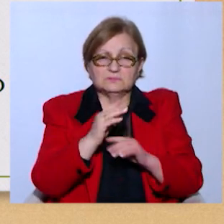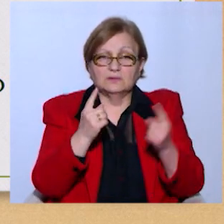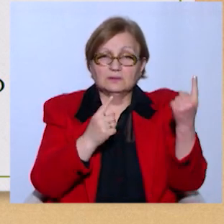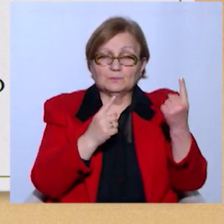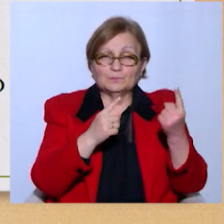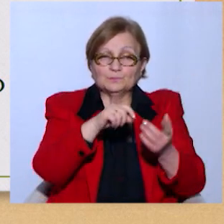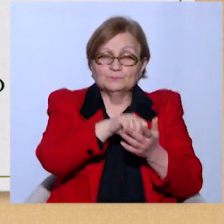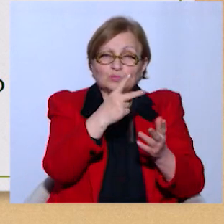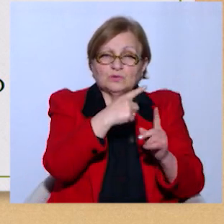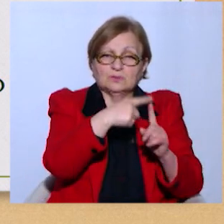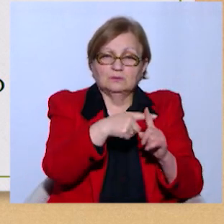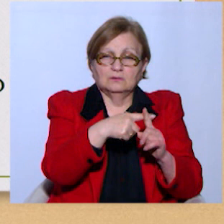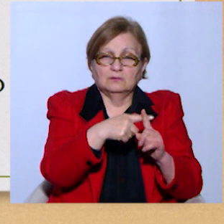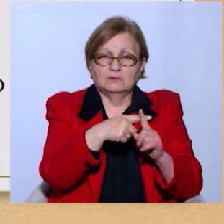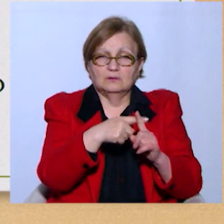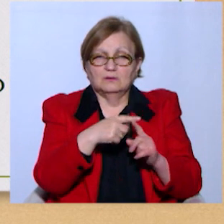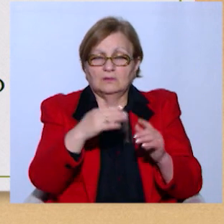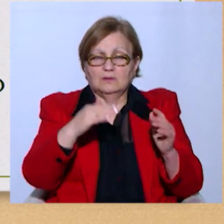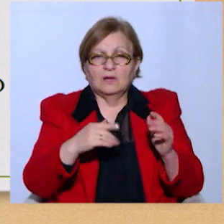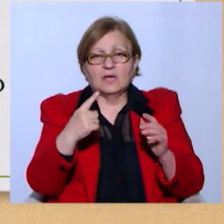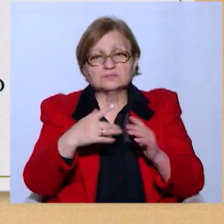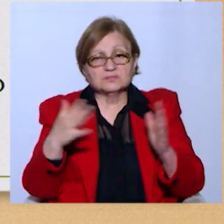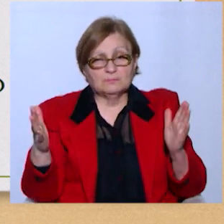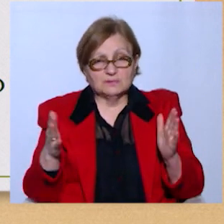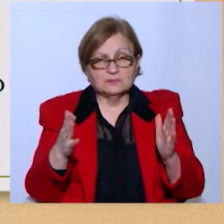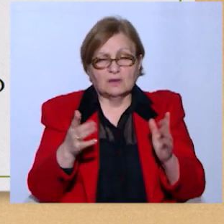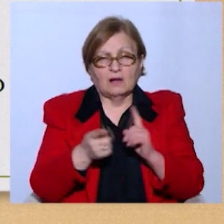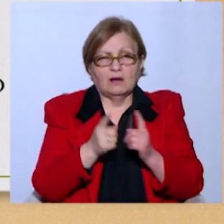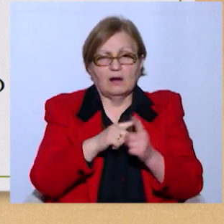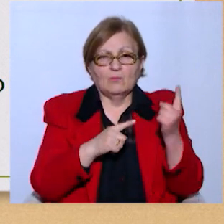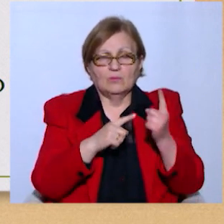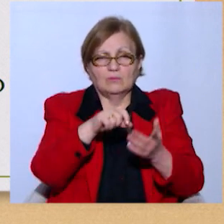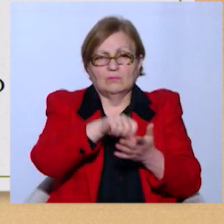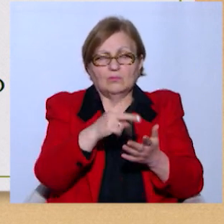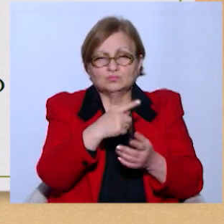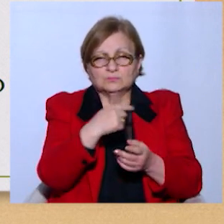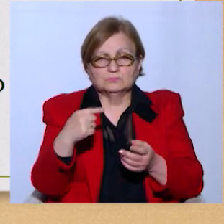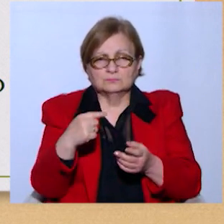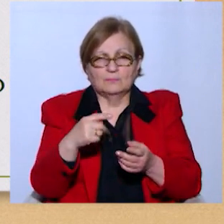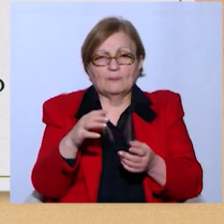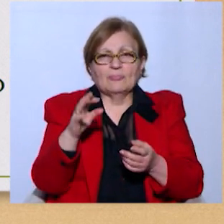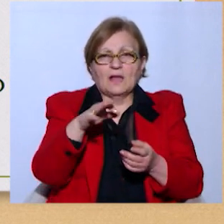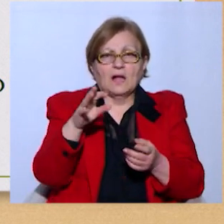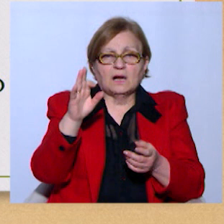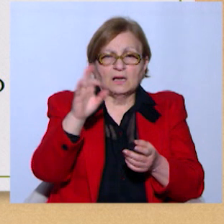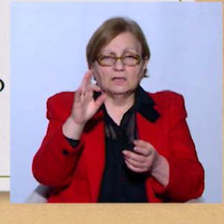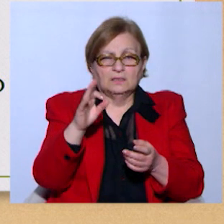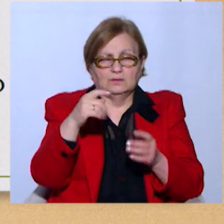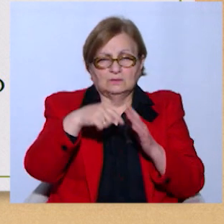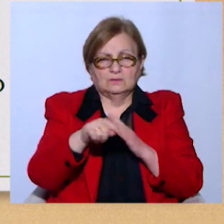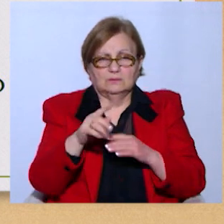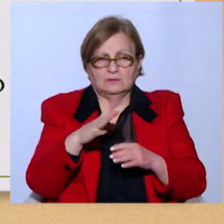წევრი დადებითი უნდა იყოს, ხოლო ქუ მნიშვნელი 1-ზე მეტი. ან პირველი წევრი უარყოფითი და ქუ კი 0-სა და 1-ს შორის, რომ